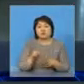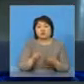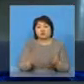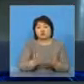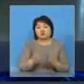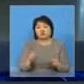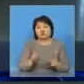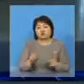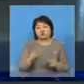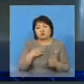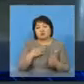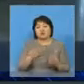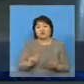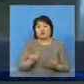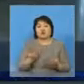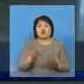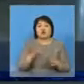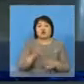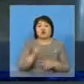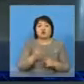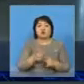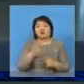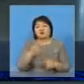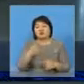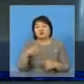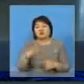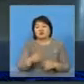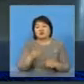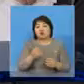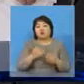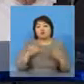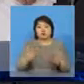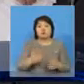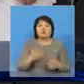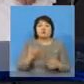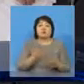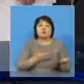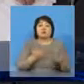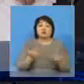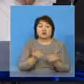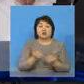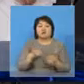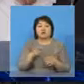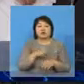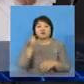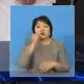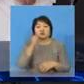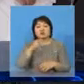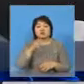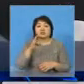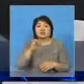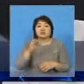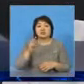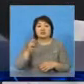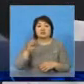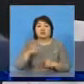чтобы выходить этого ребенка. То есть 22 недели и более. Среди приглашенных гостей врач из Москвы Денис